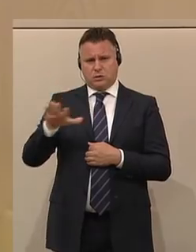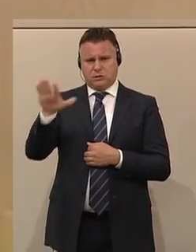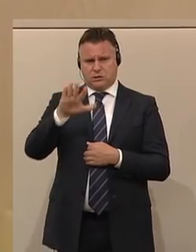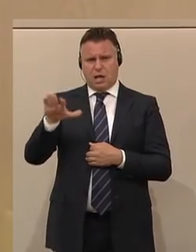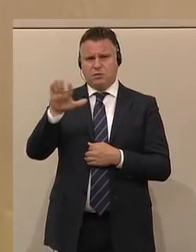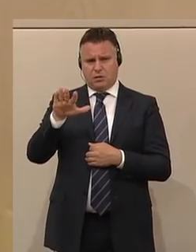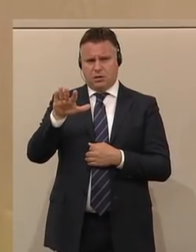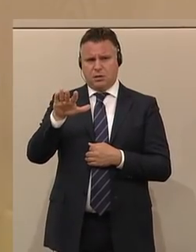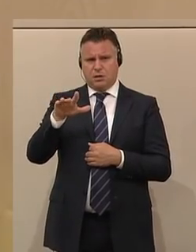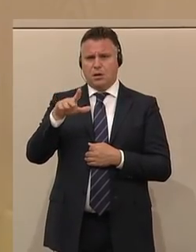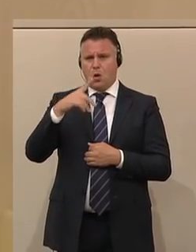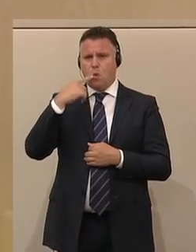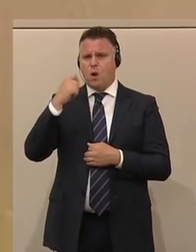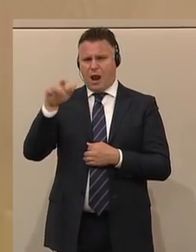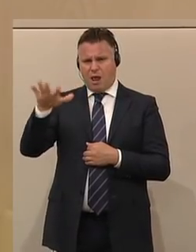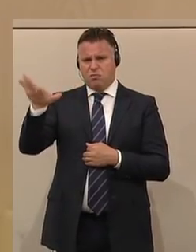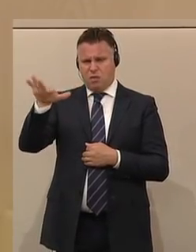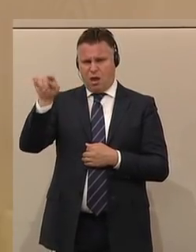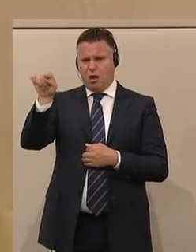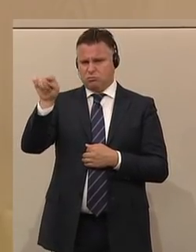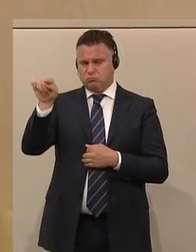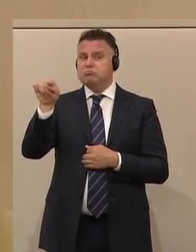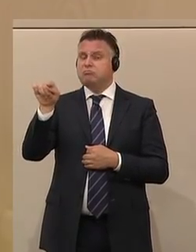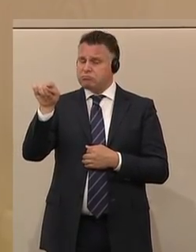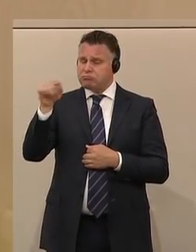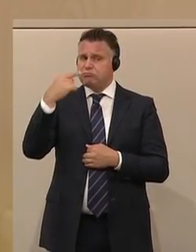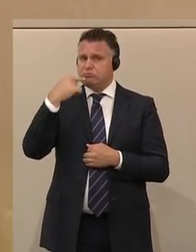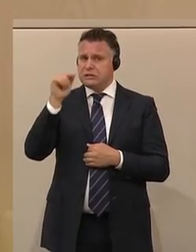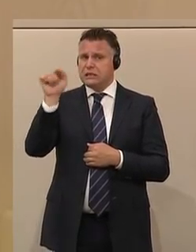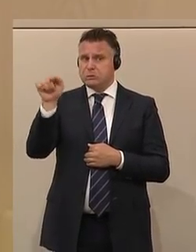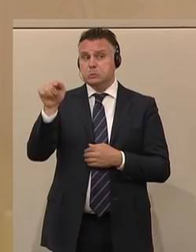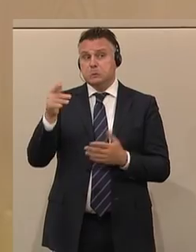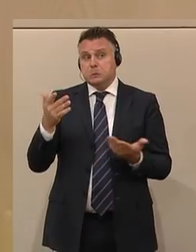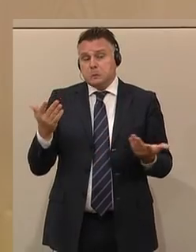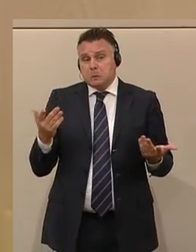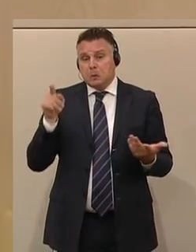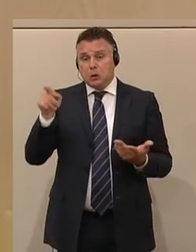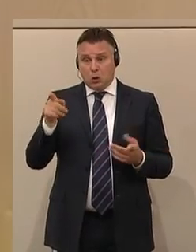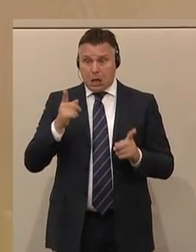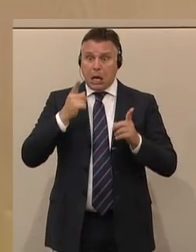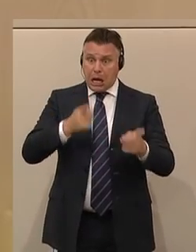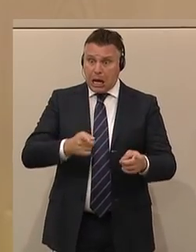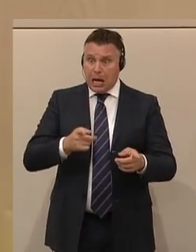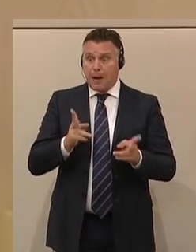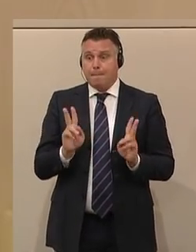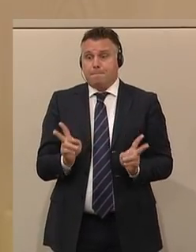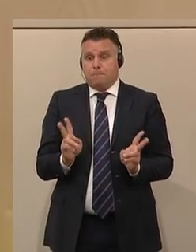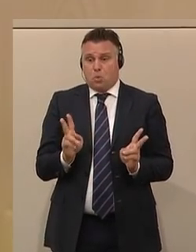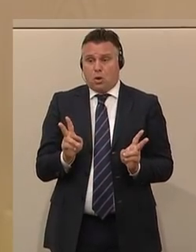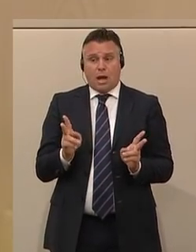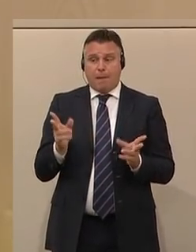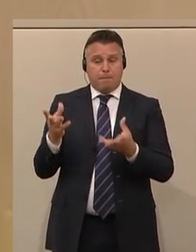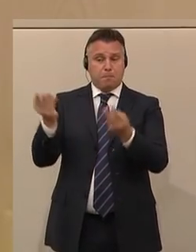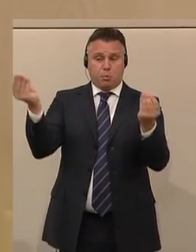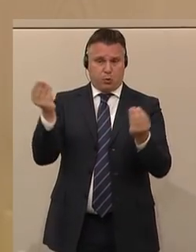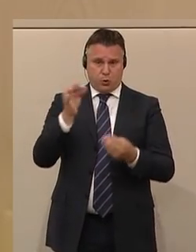der Union die Ukraine, wo wir es nicht für möglich gehalten hätten, dass wir in einen Krieg stolpern, aber diesen Krieg nicht mehr